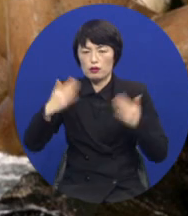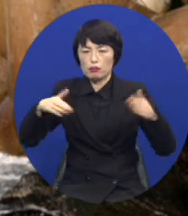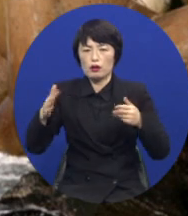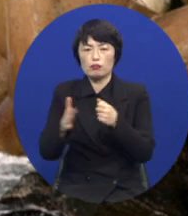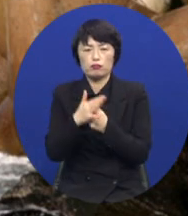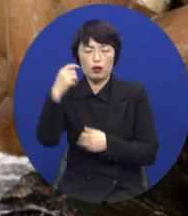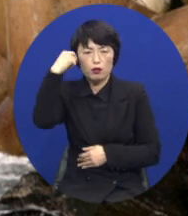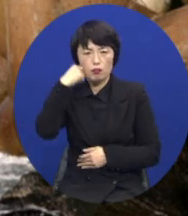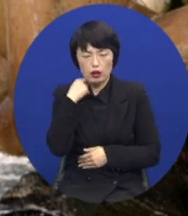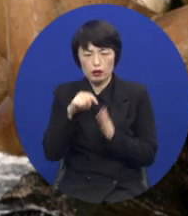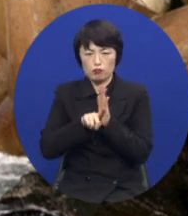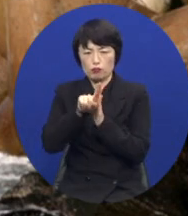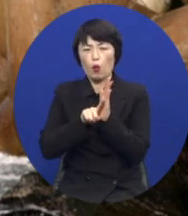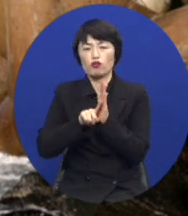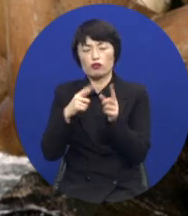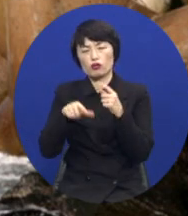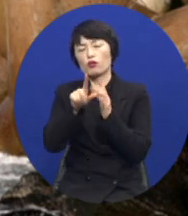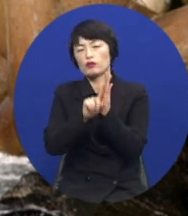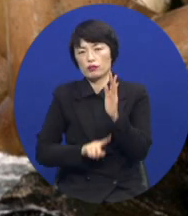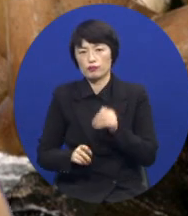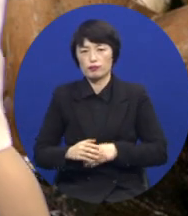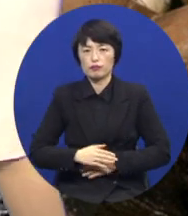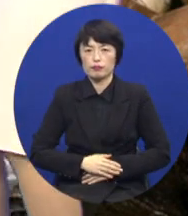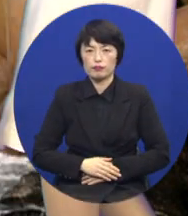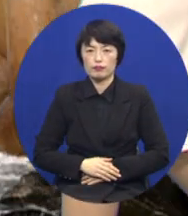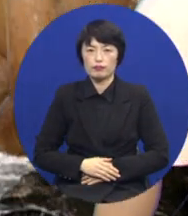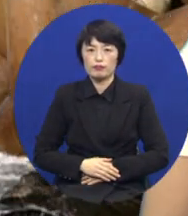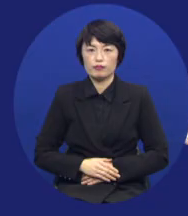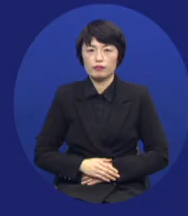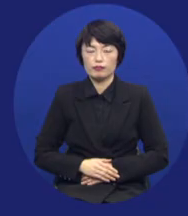이어서 자세한 지역별 내의 냈습니다